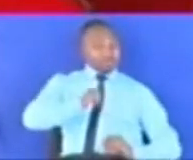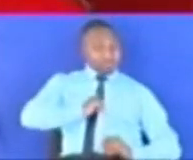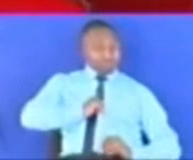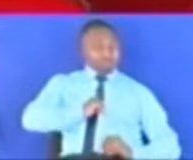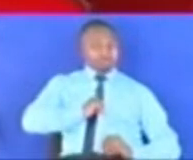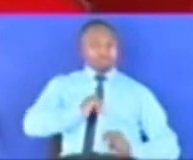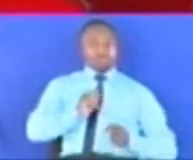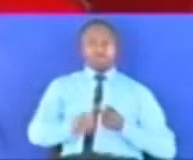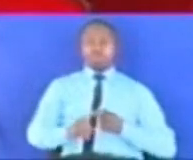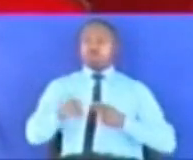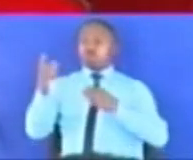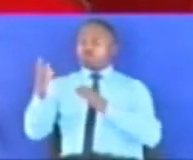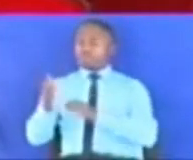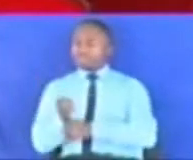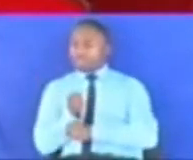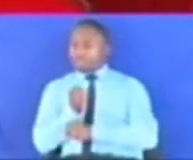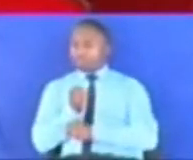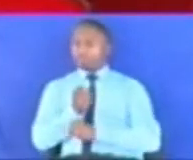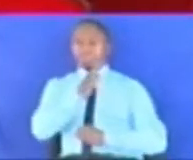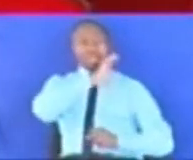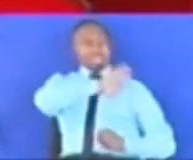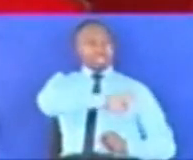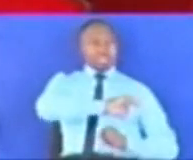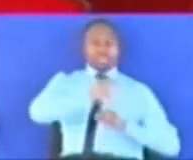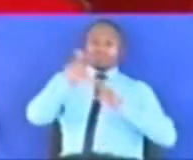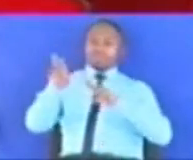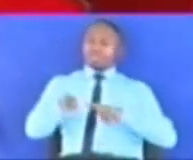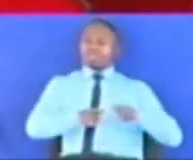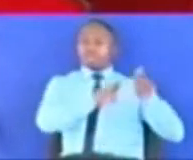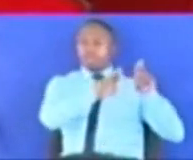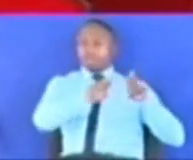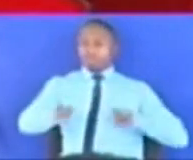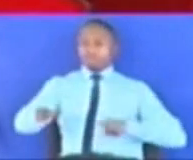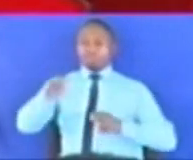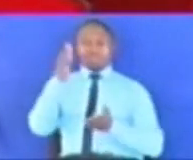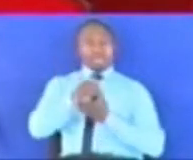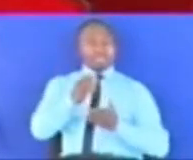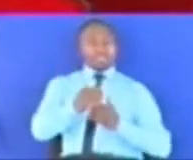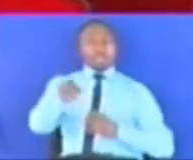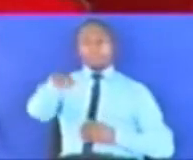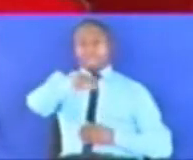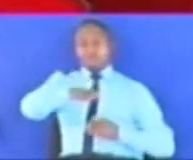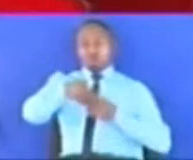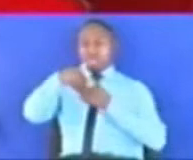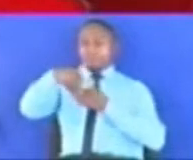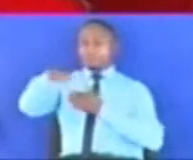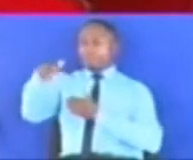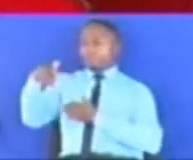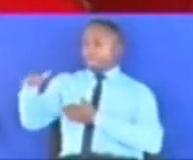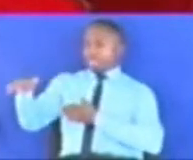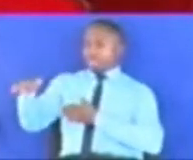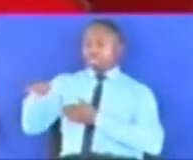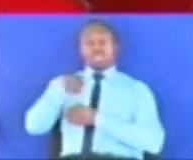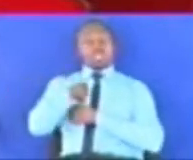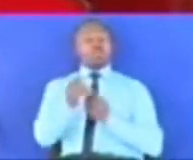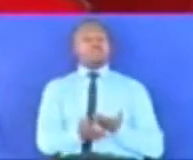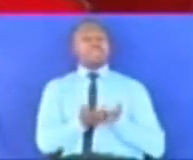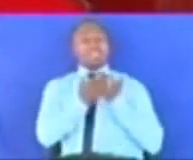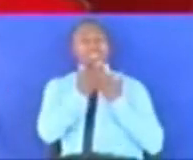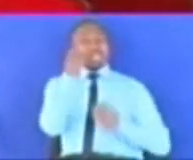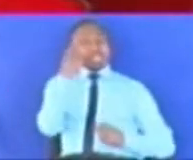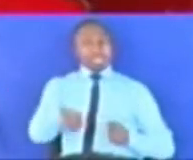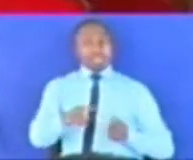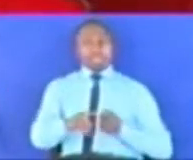Itech kupata ajira ya mkataba hasa kwa ajili ya maeneo ya pembezoni. Ile ilisaidia sana. Sijui